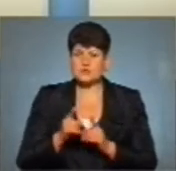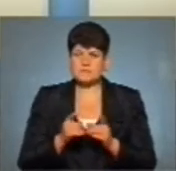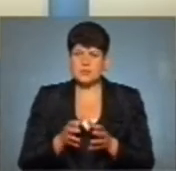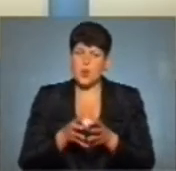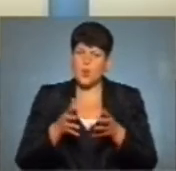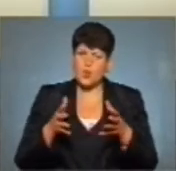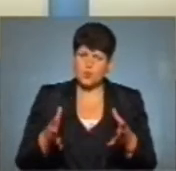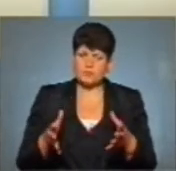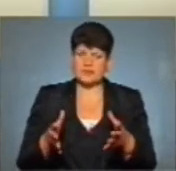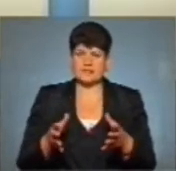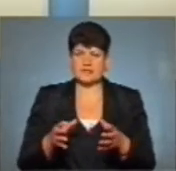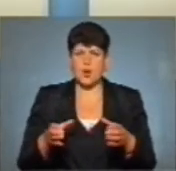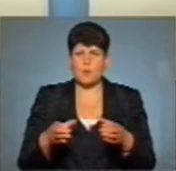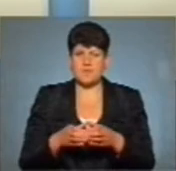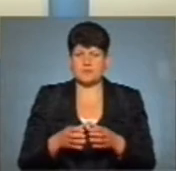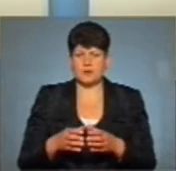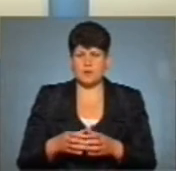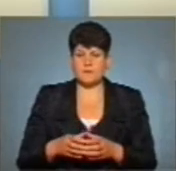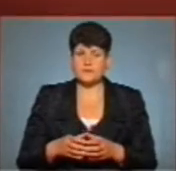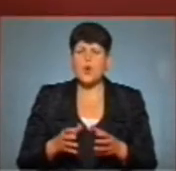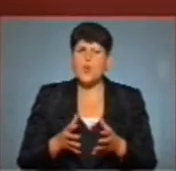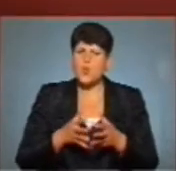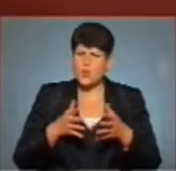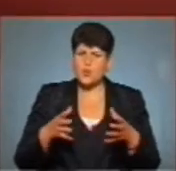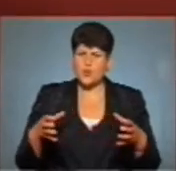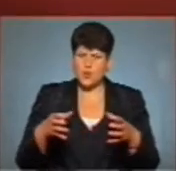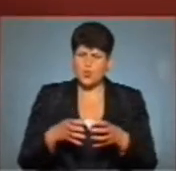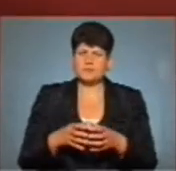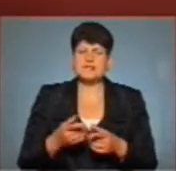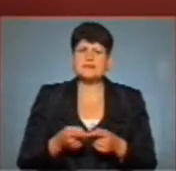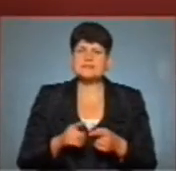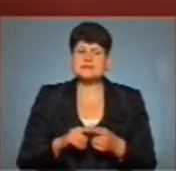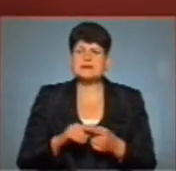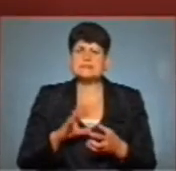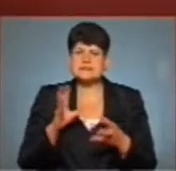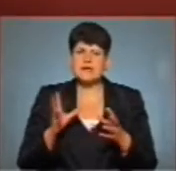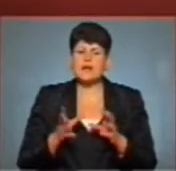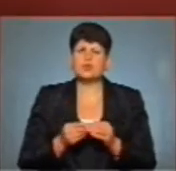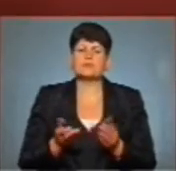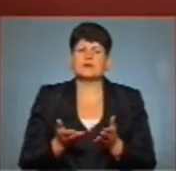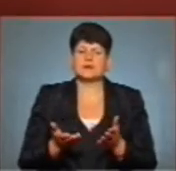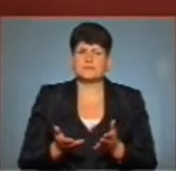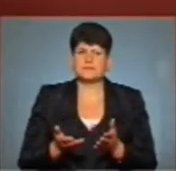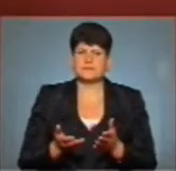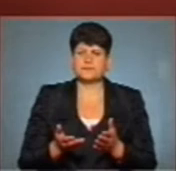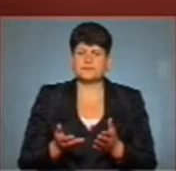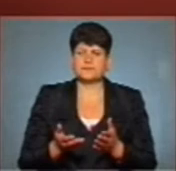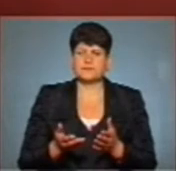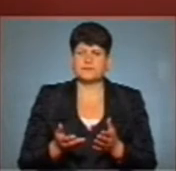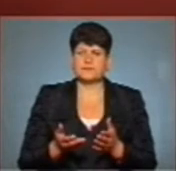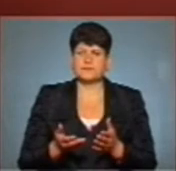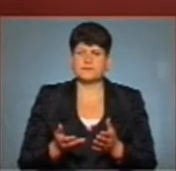укрупнити ті самі об'єднані громади. Укрупнення громад за яким загалом принципом відбувається? Ну,